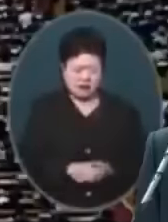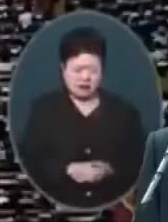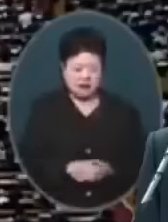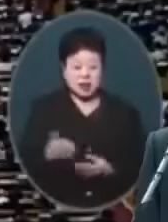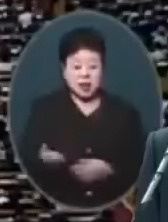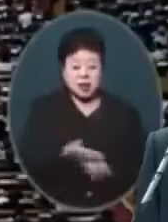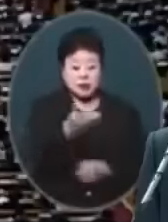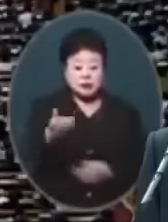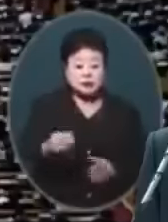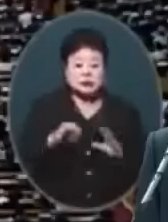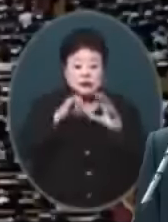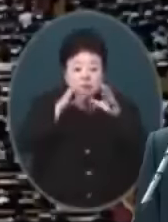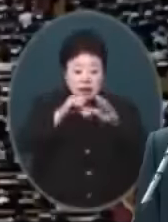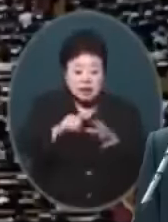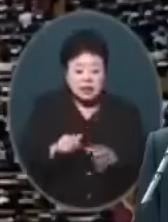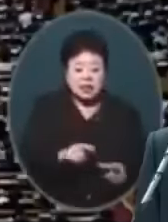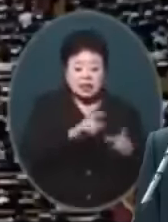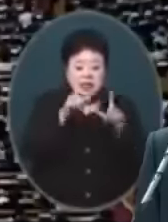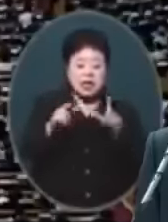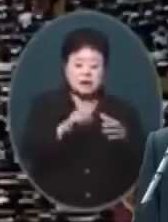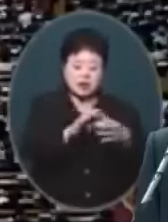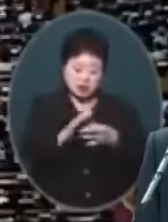여러분 이 세상에 살면서 이